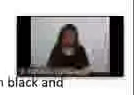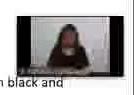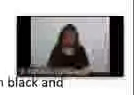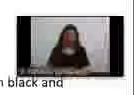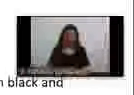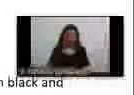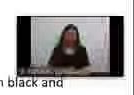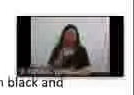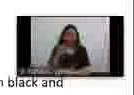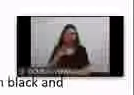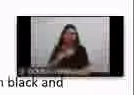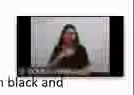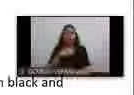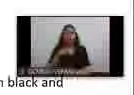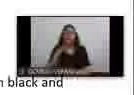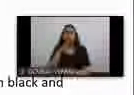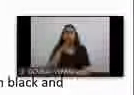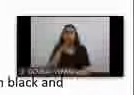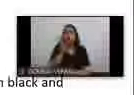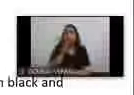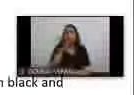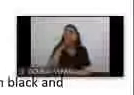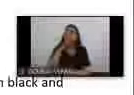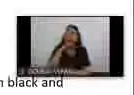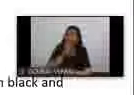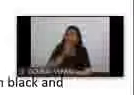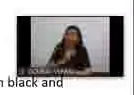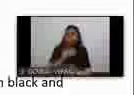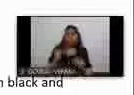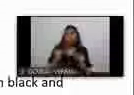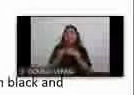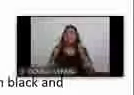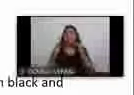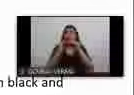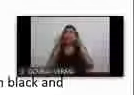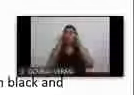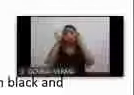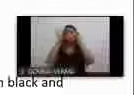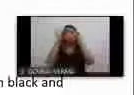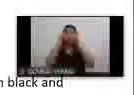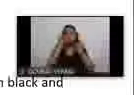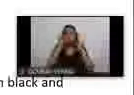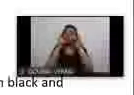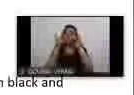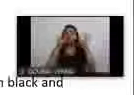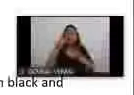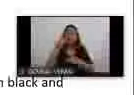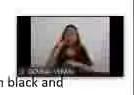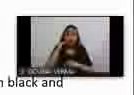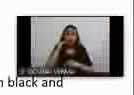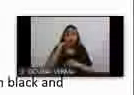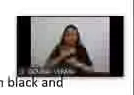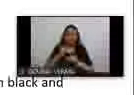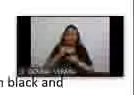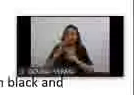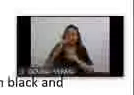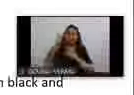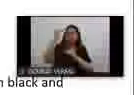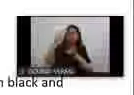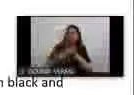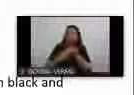have a quick look again at age-appropriate visual milestones. This is some of the points that I have